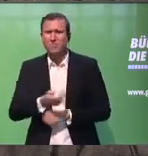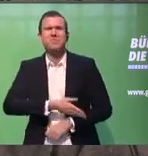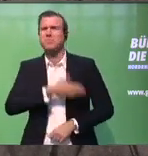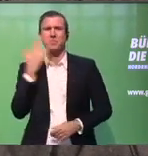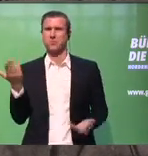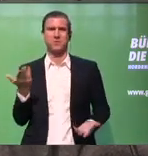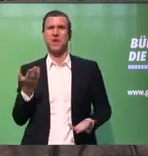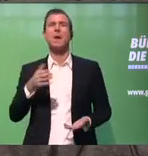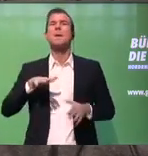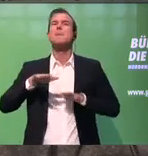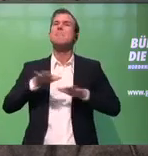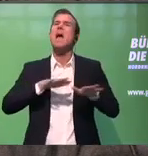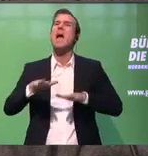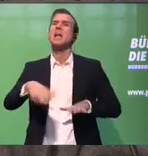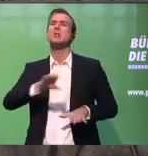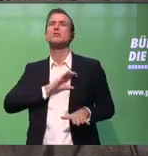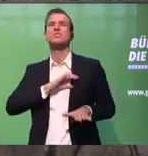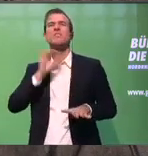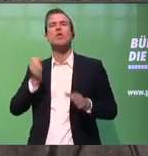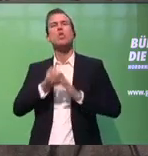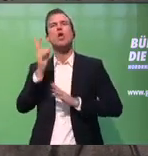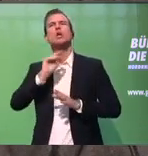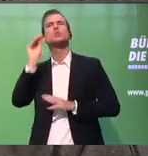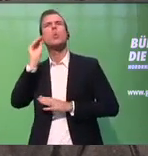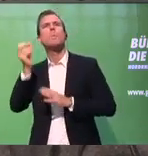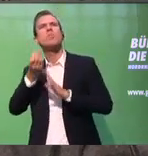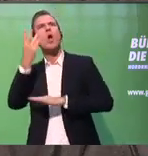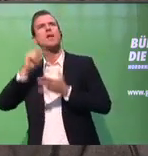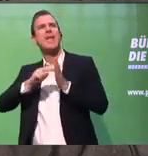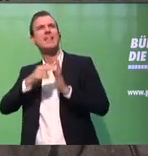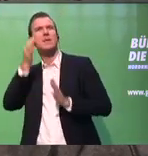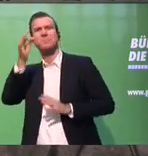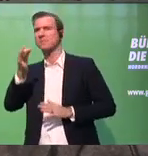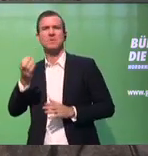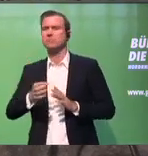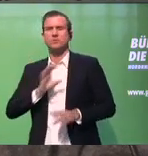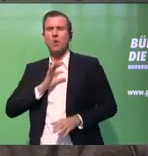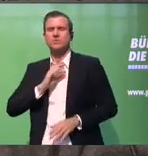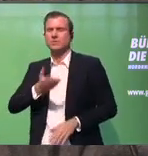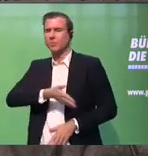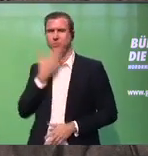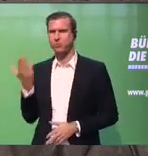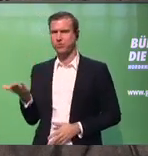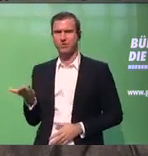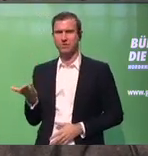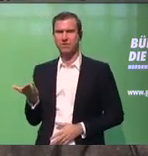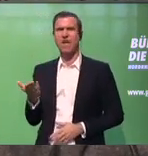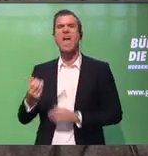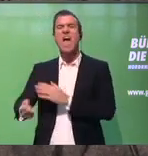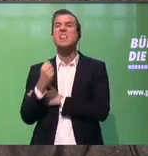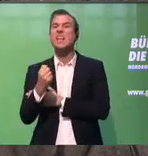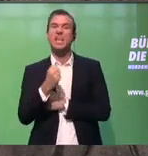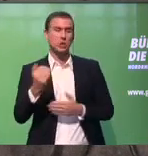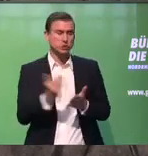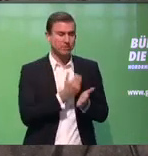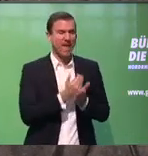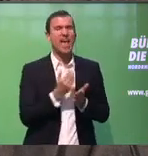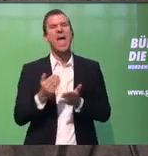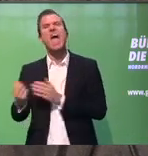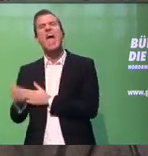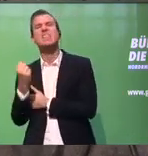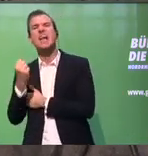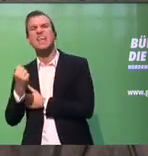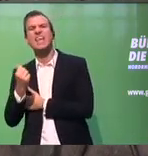Marktchancen für neue Zukunftstechniken, Fehlanzeige. Energiesparen,